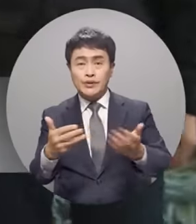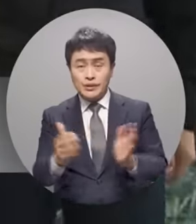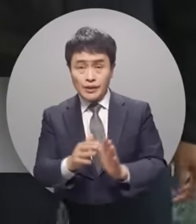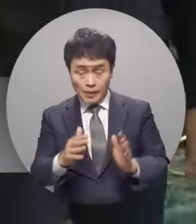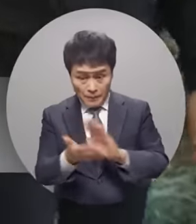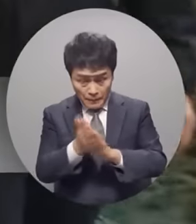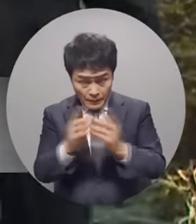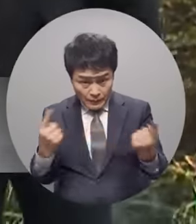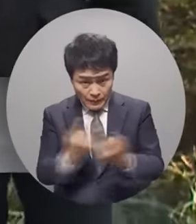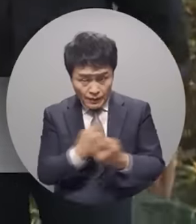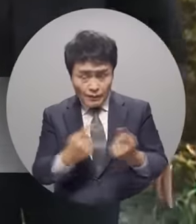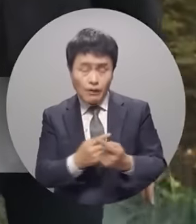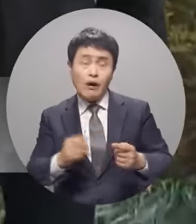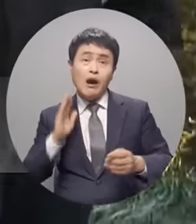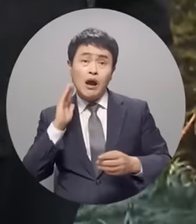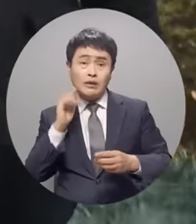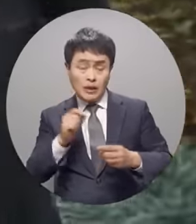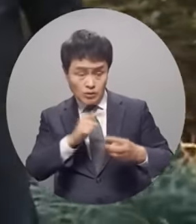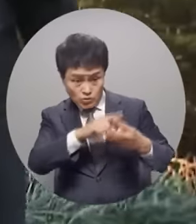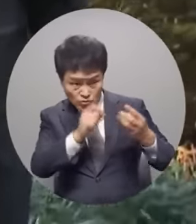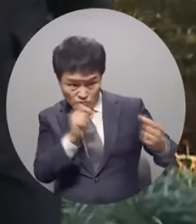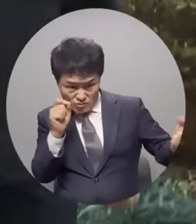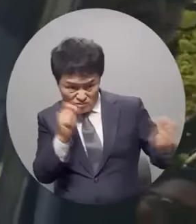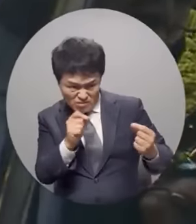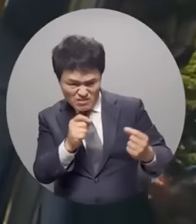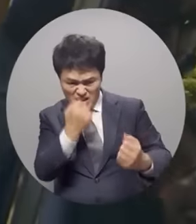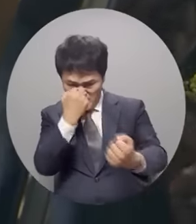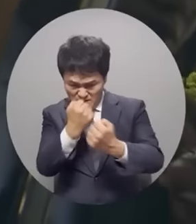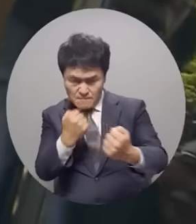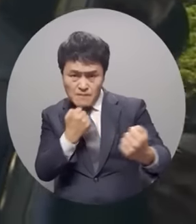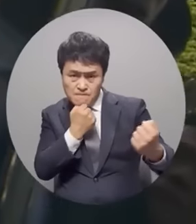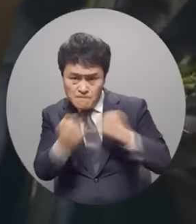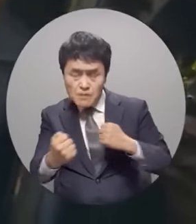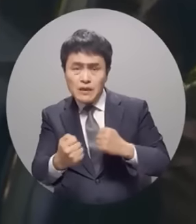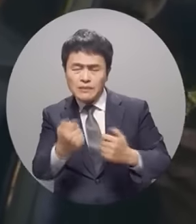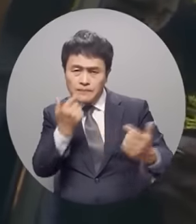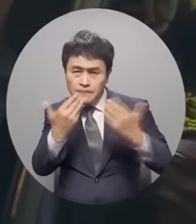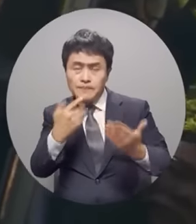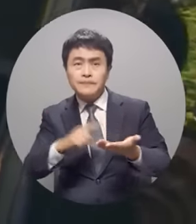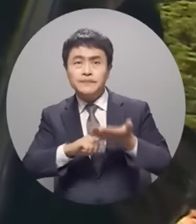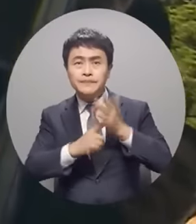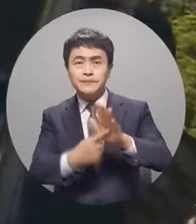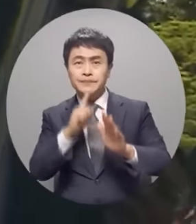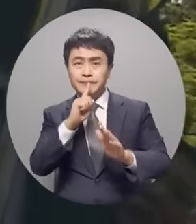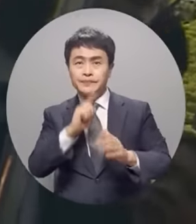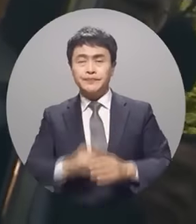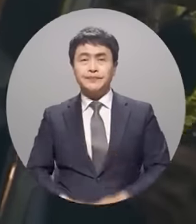친윤계와의 내용을 정면 돌파하겠다는 뜻을 분명히 했습니다. MBC 뉴스 나세웅입니다.